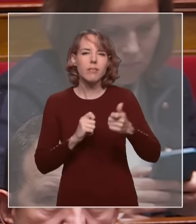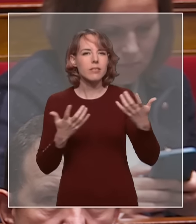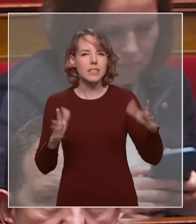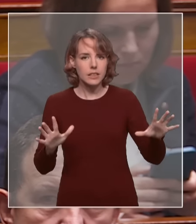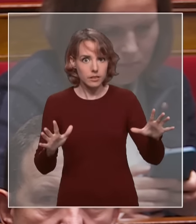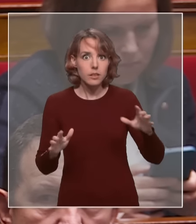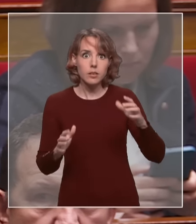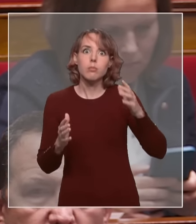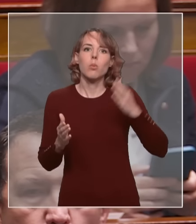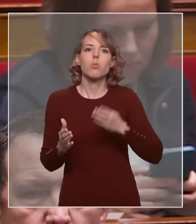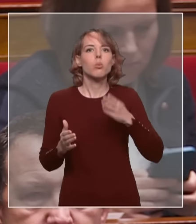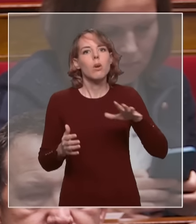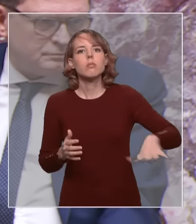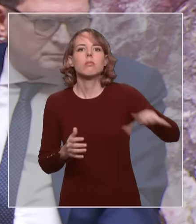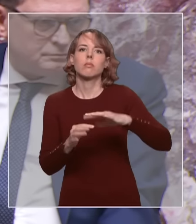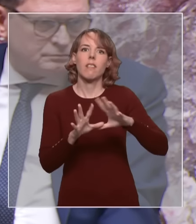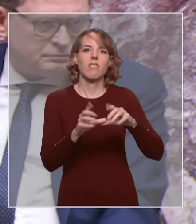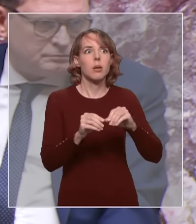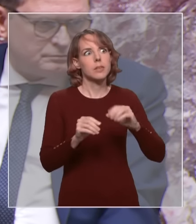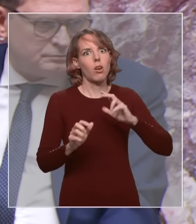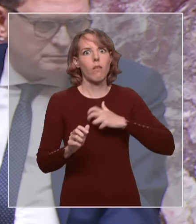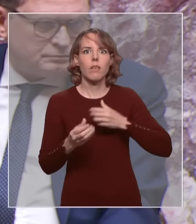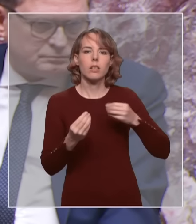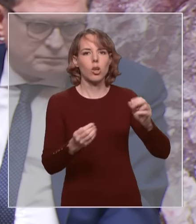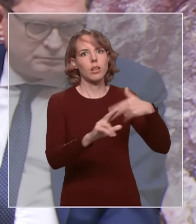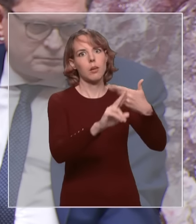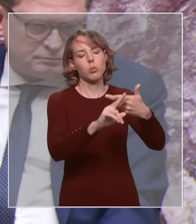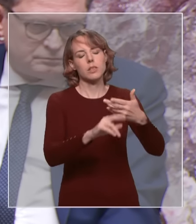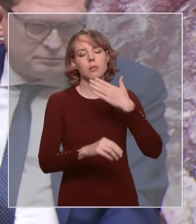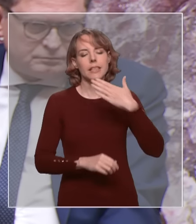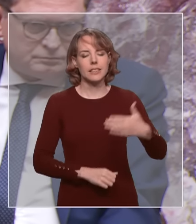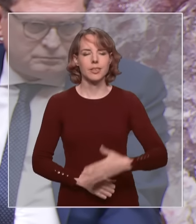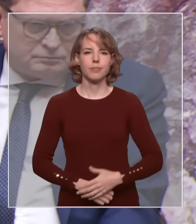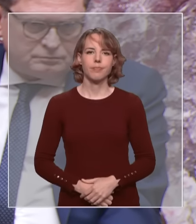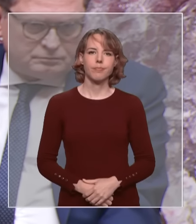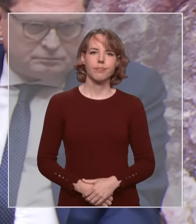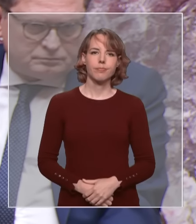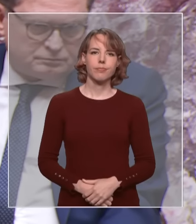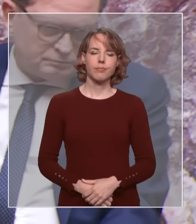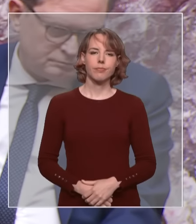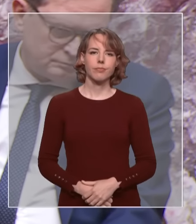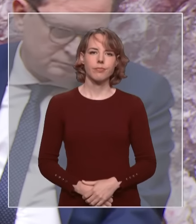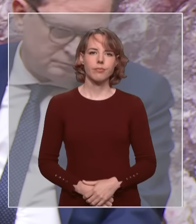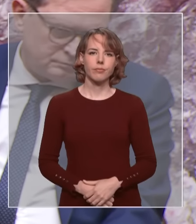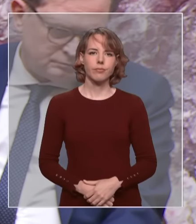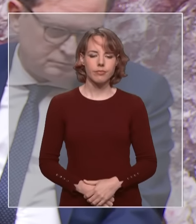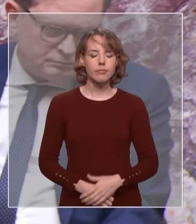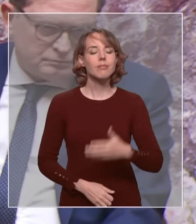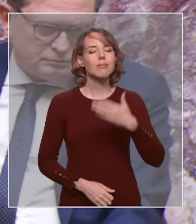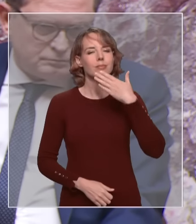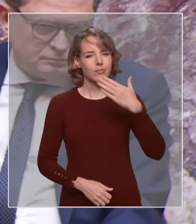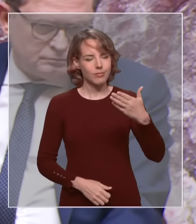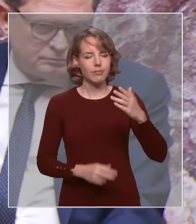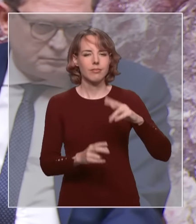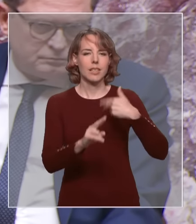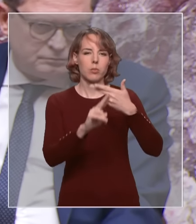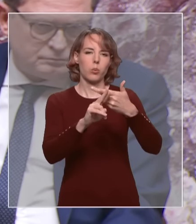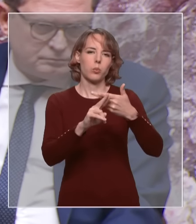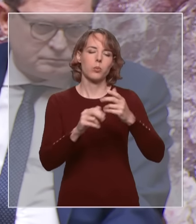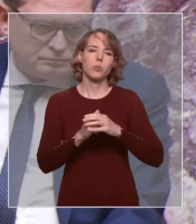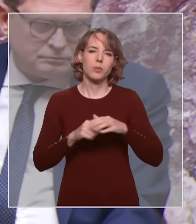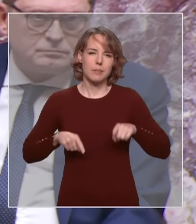réponses claires. Je vous remercie. Merci beaucoup, ma chère collègue. La parole est à Monsieur Jean-Louis Thieriot, ministre en